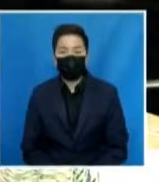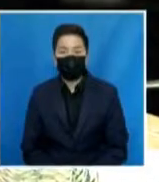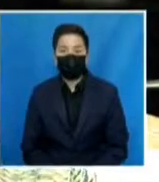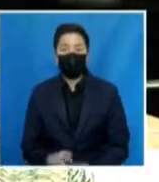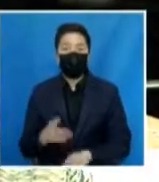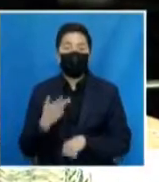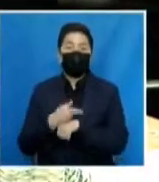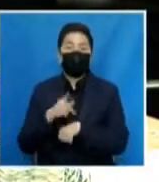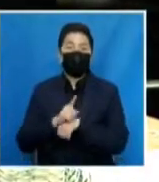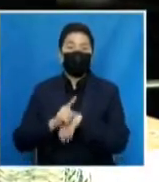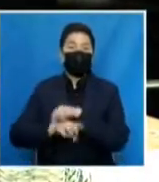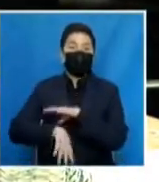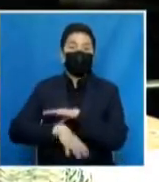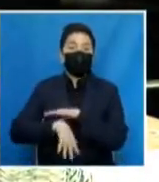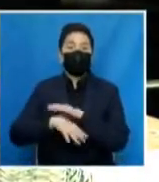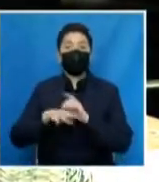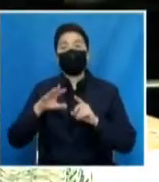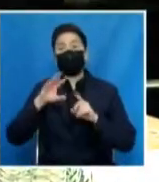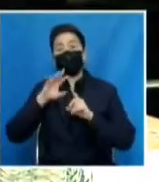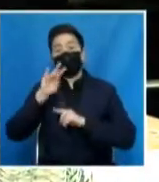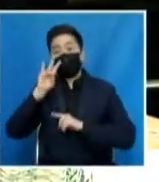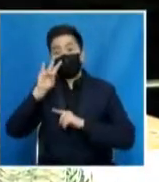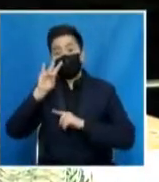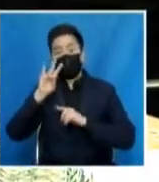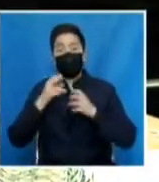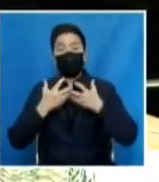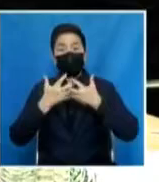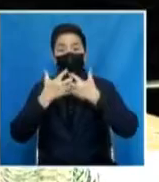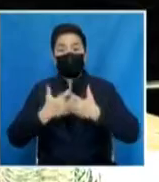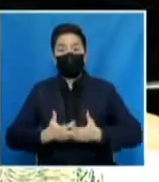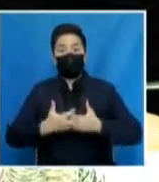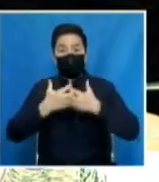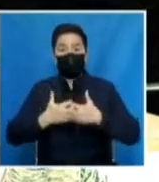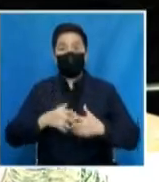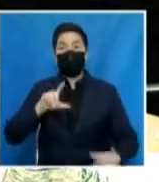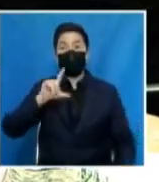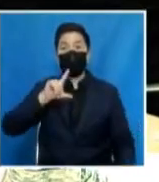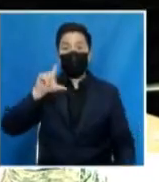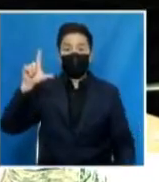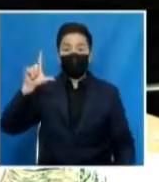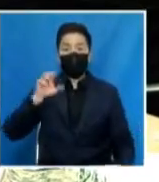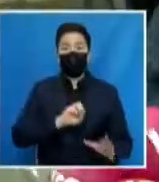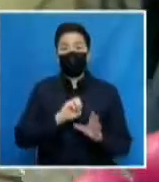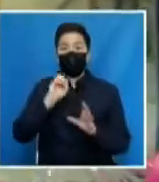ประธานกรรมการสุ่มจับลูกบอลลูกที่7ใช้กับเครื่องออกรางวัลหลักล้าน